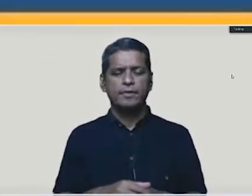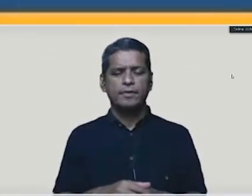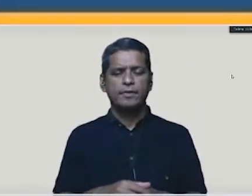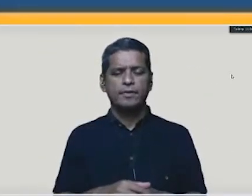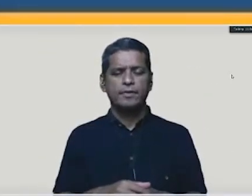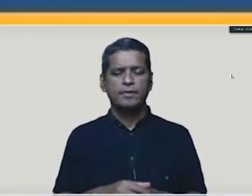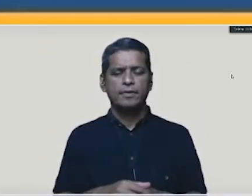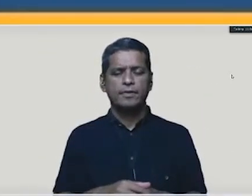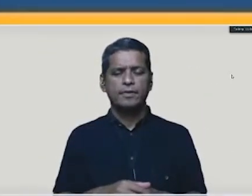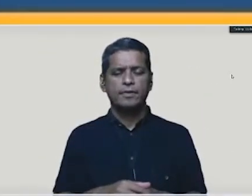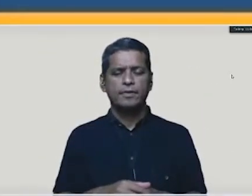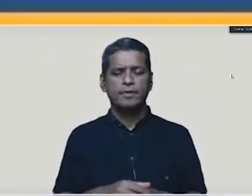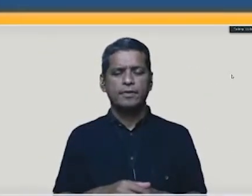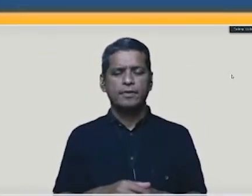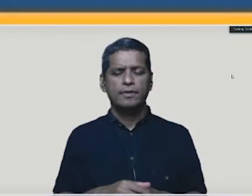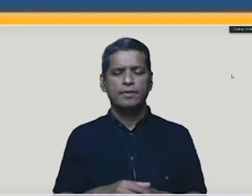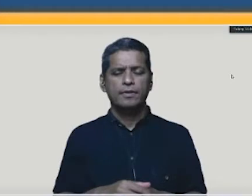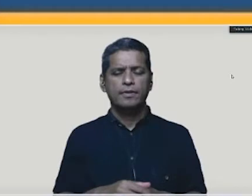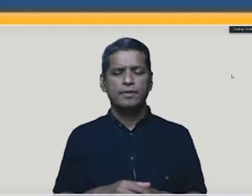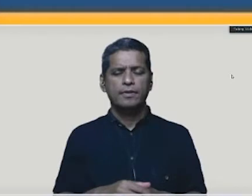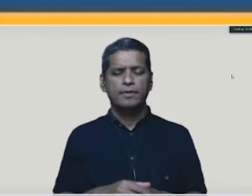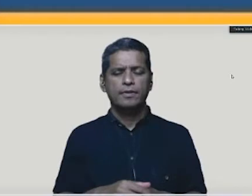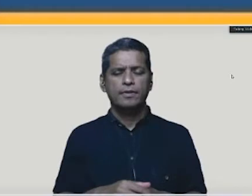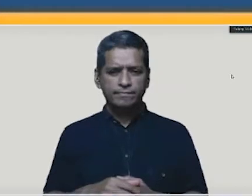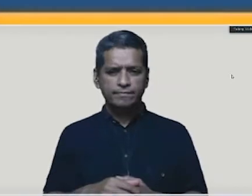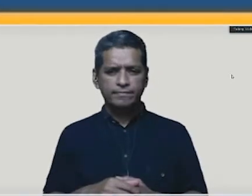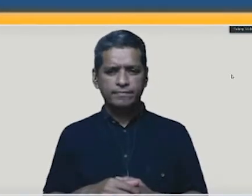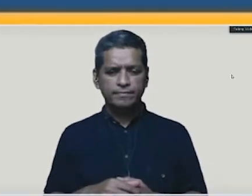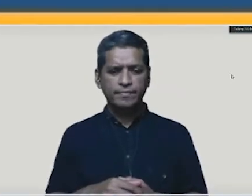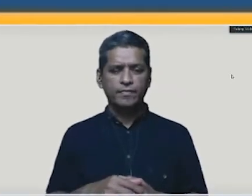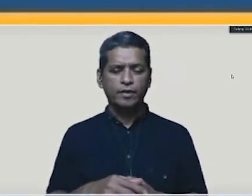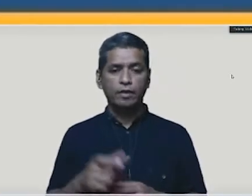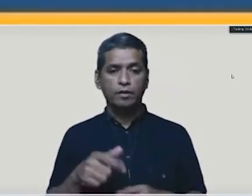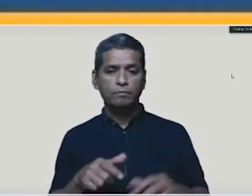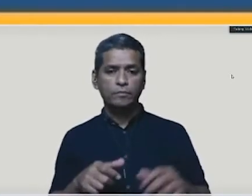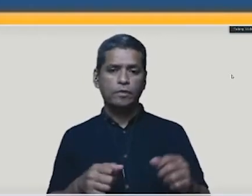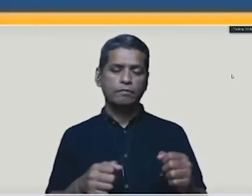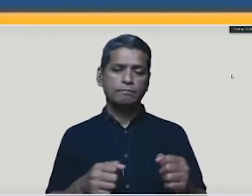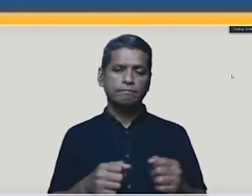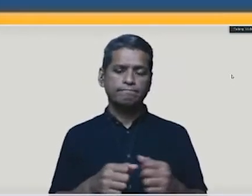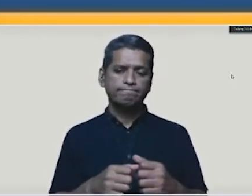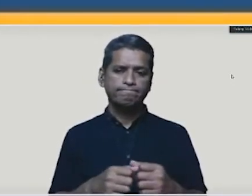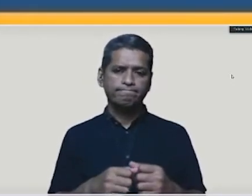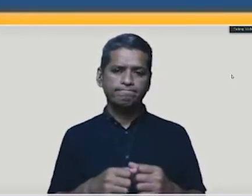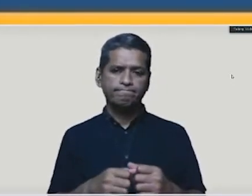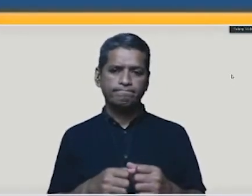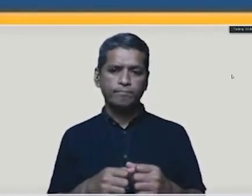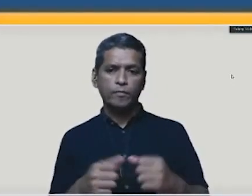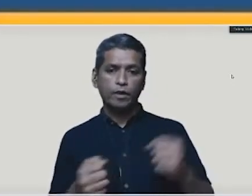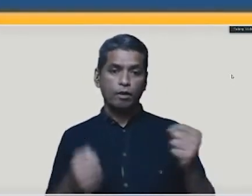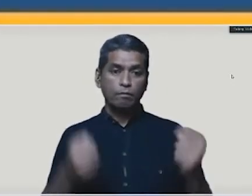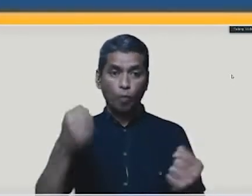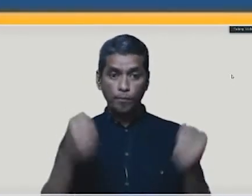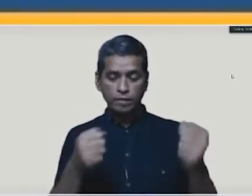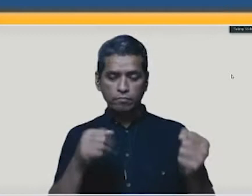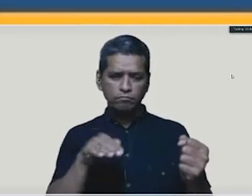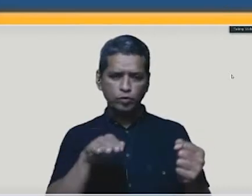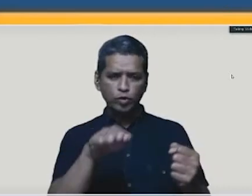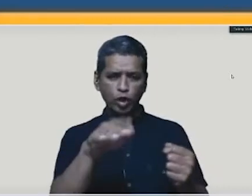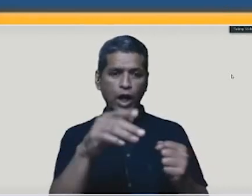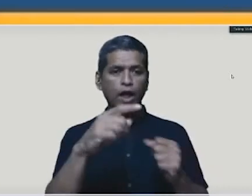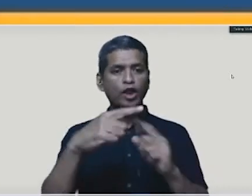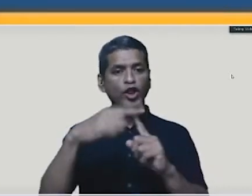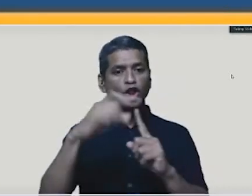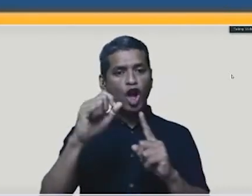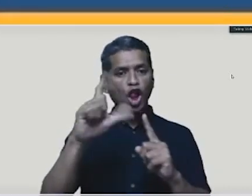waktu yang lalu saya berada di dalam di jalan tol dan kemudian saya berjalan dan tiba-tiba di depan saya ada